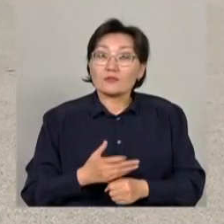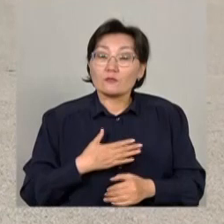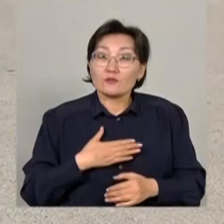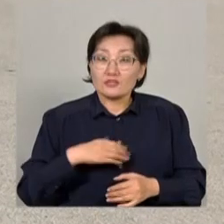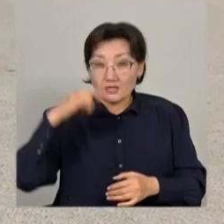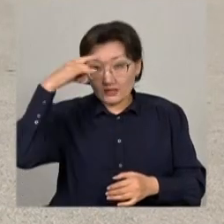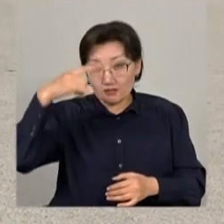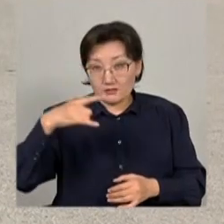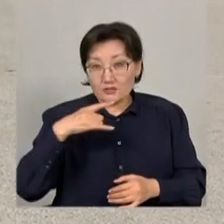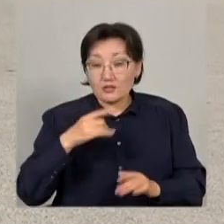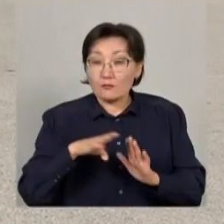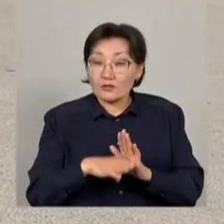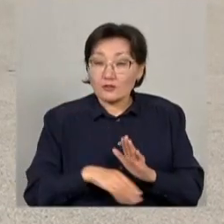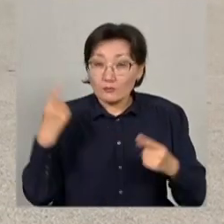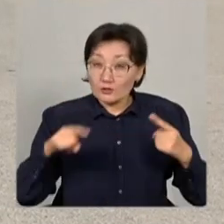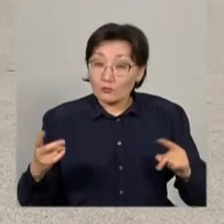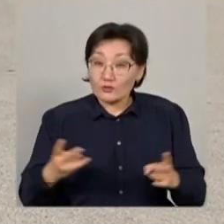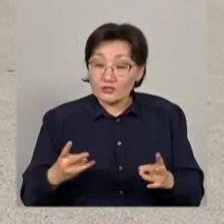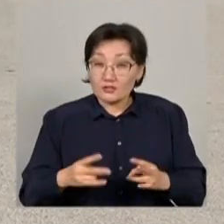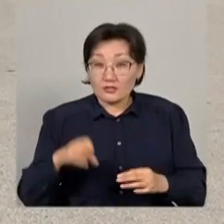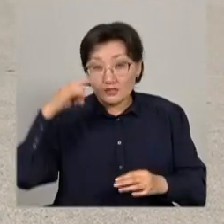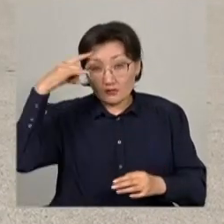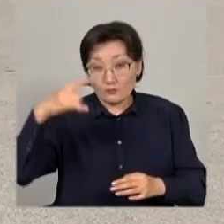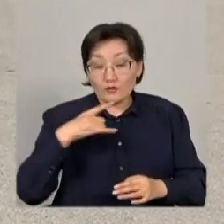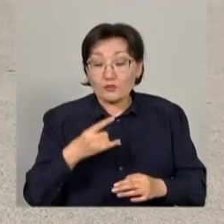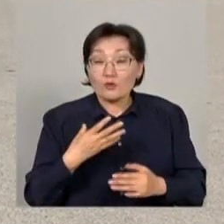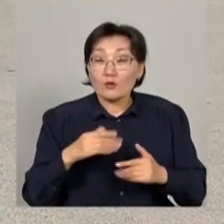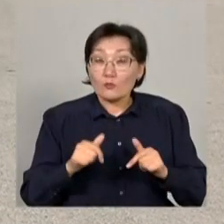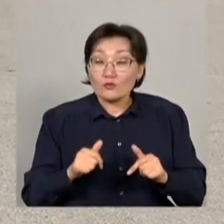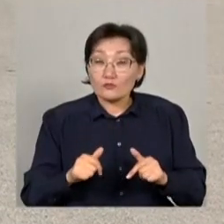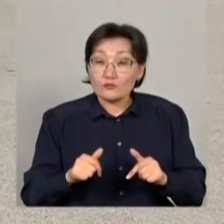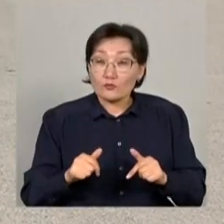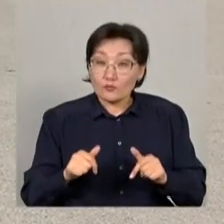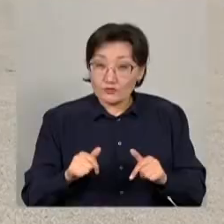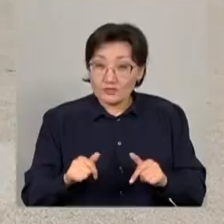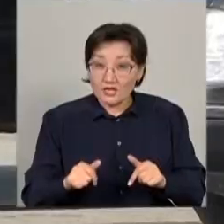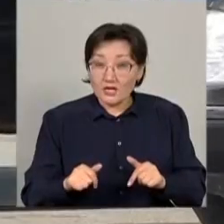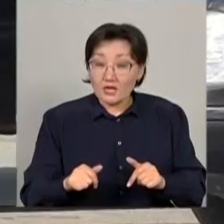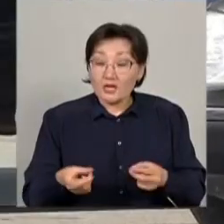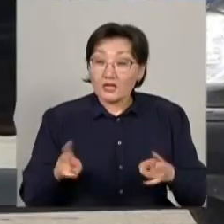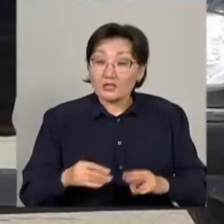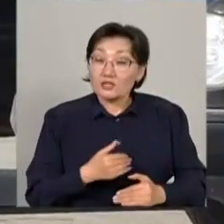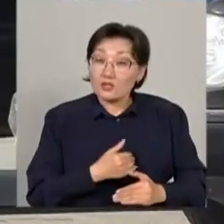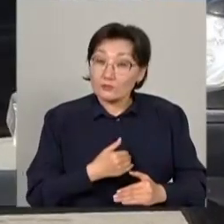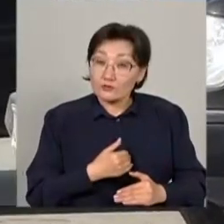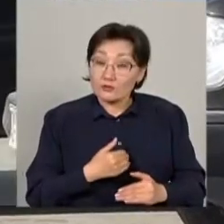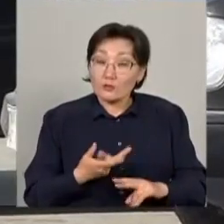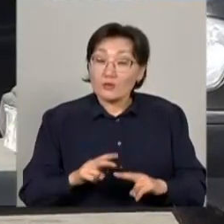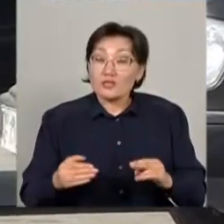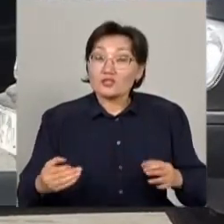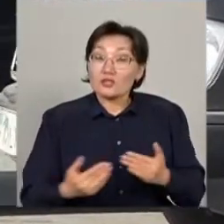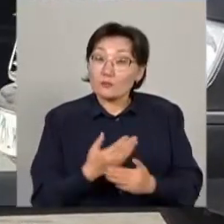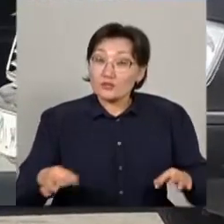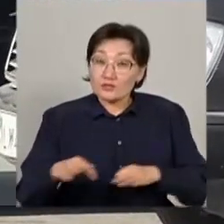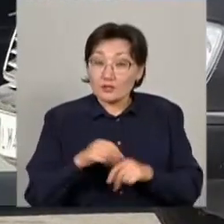отанды қорған дұрыс. Өзіміздің еліміз әр нәрсе осында бір дүниеден басталады ғой. Бір айта етерлігі, бұл жаңа жобада